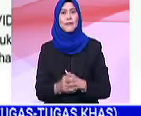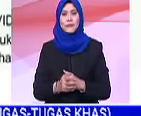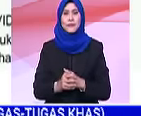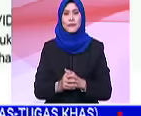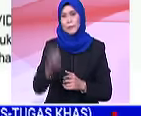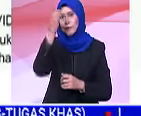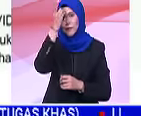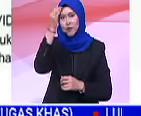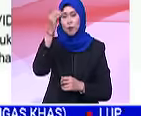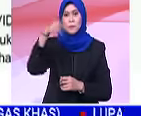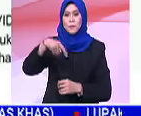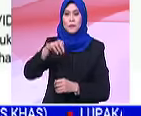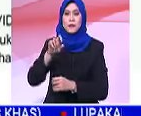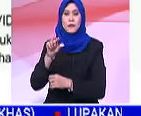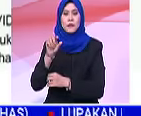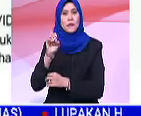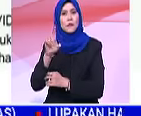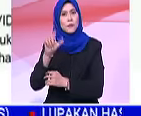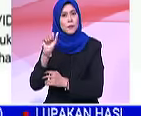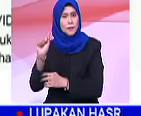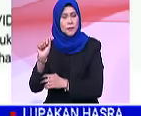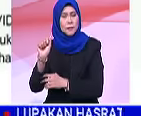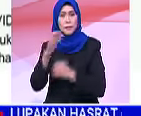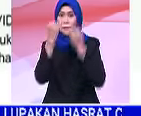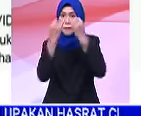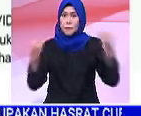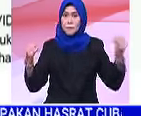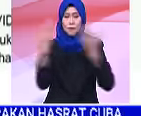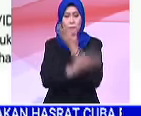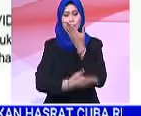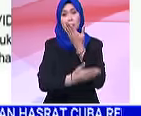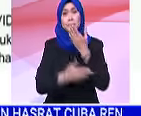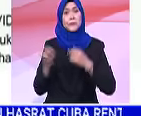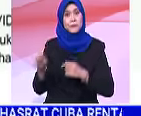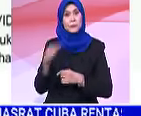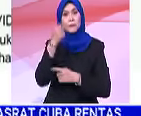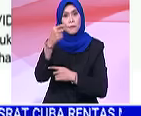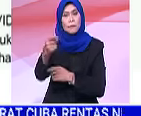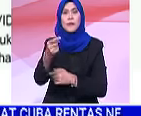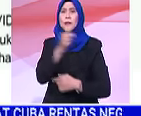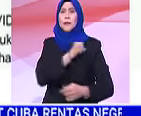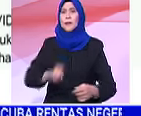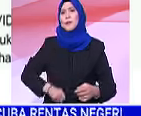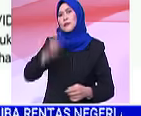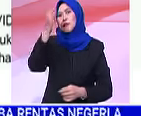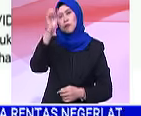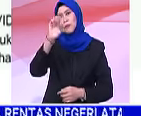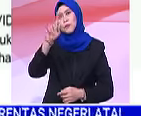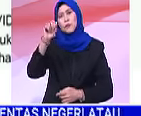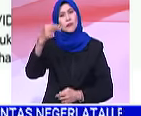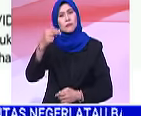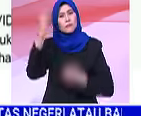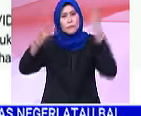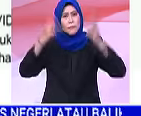Datuk Pengelola Bijaya Diraja Istana Negara Datuk Ahmad Fadil Shamsuddin dalam kenyataan berkata Al-Sultan Abdullah turut menzahirkan